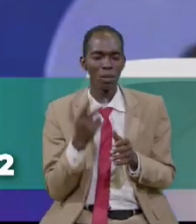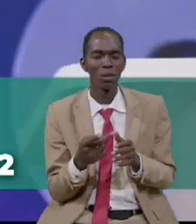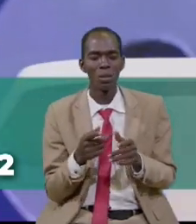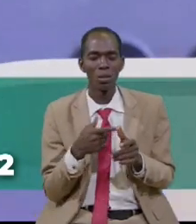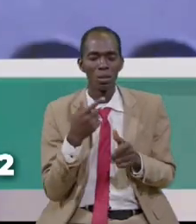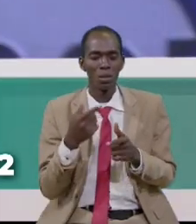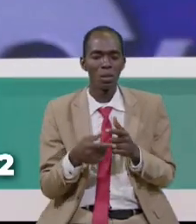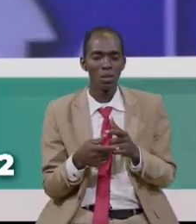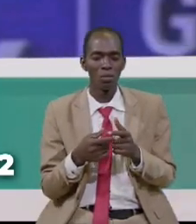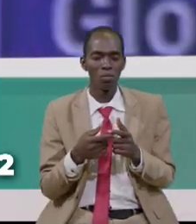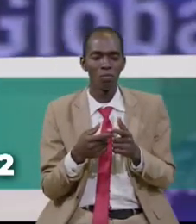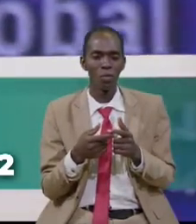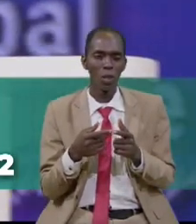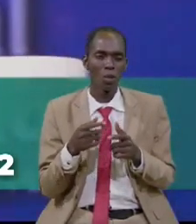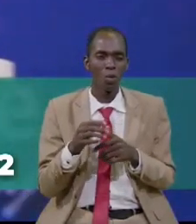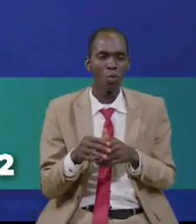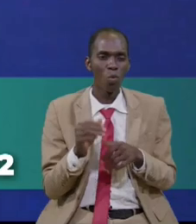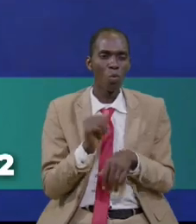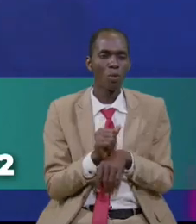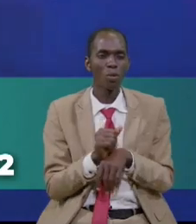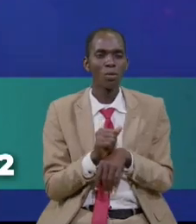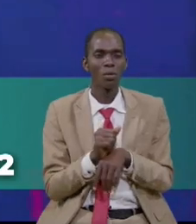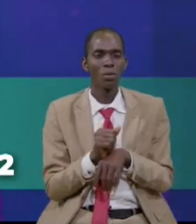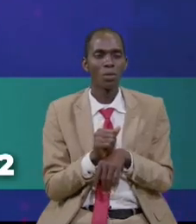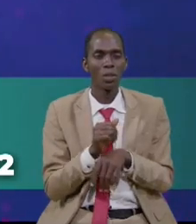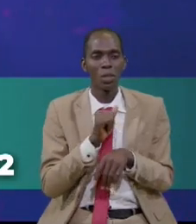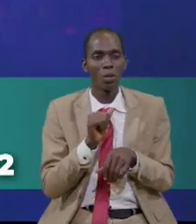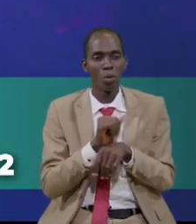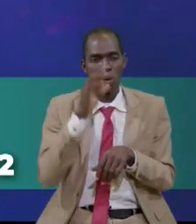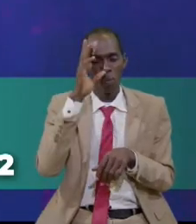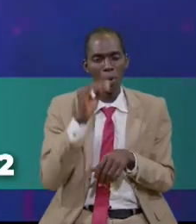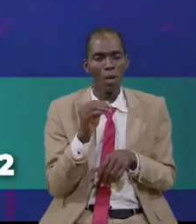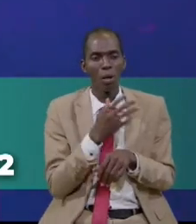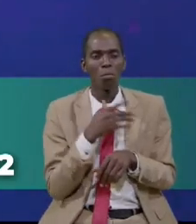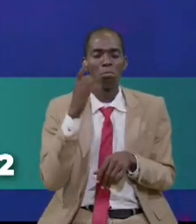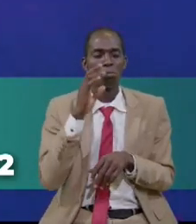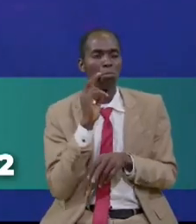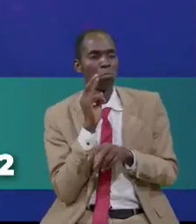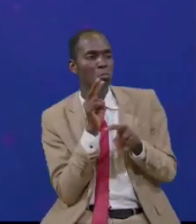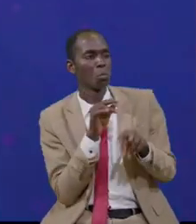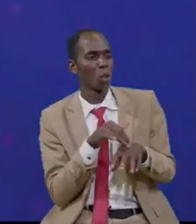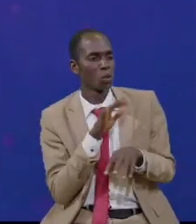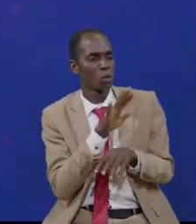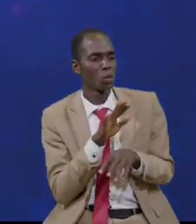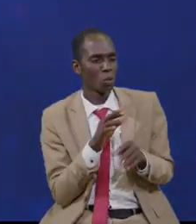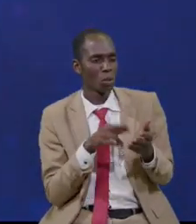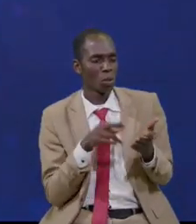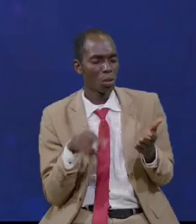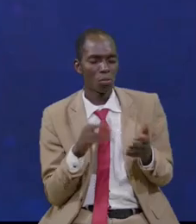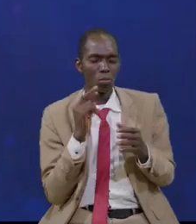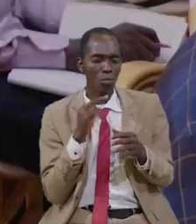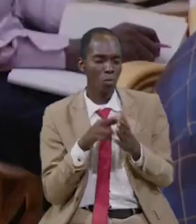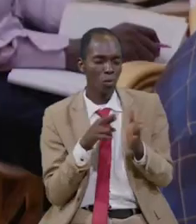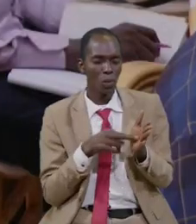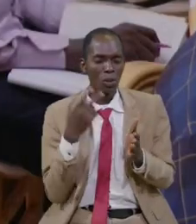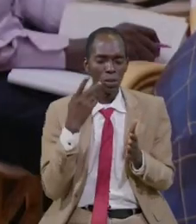comporte-toi comme un ouvrier. que lorsque tu diras ta foi et